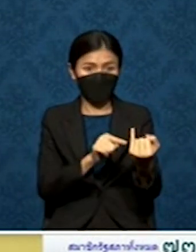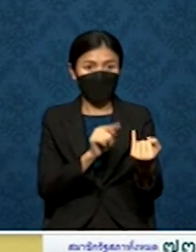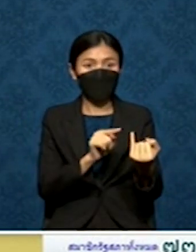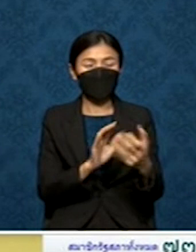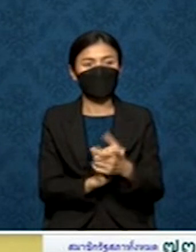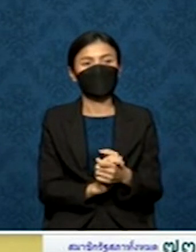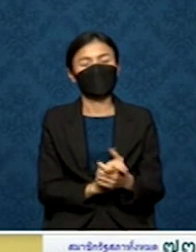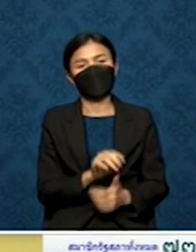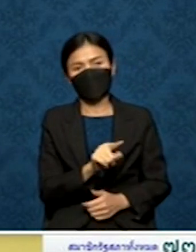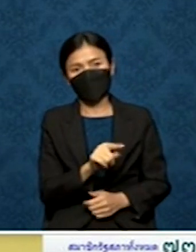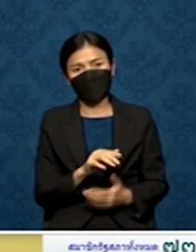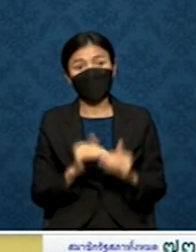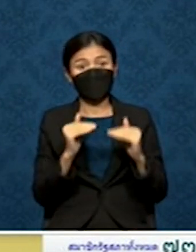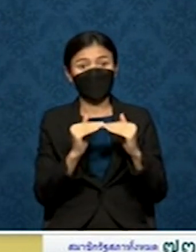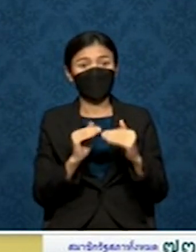า